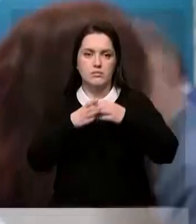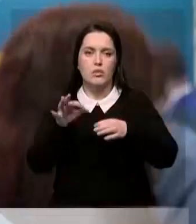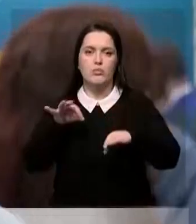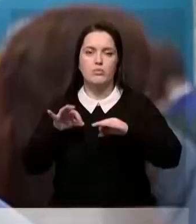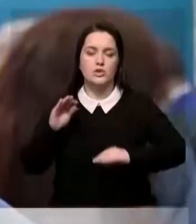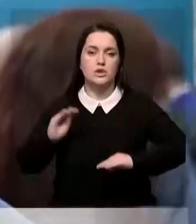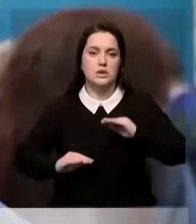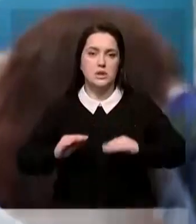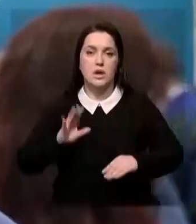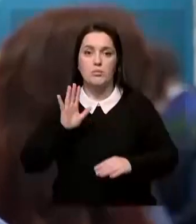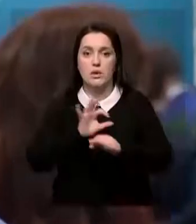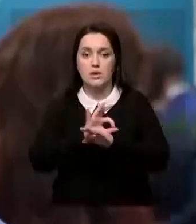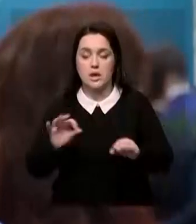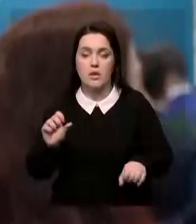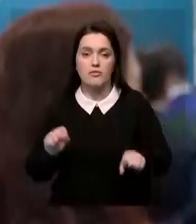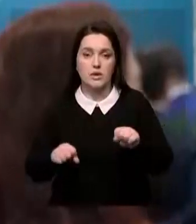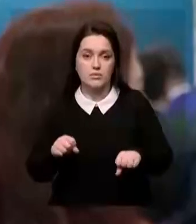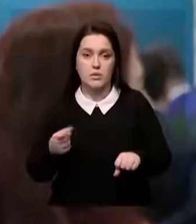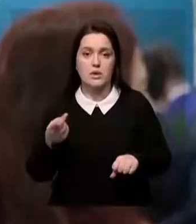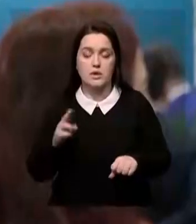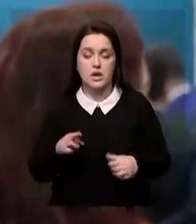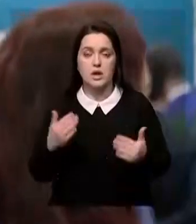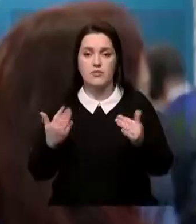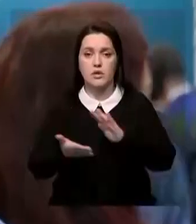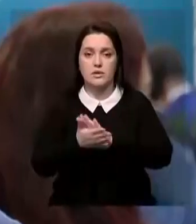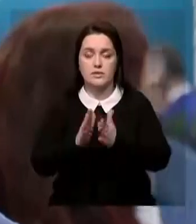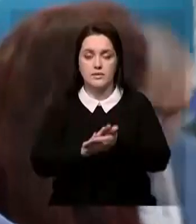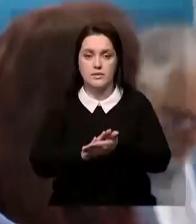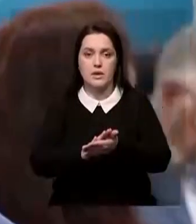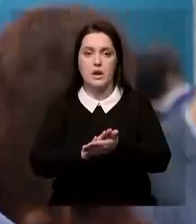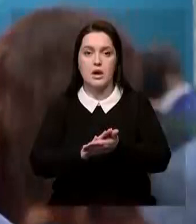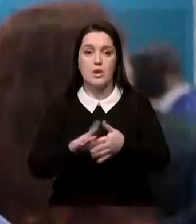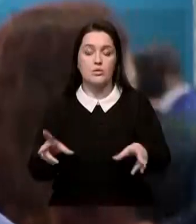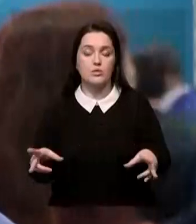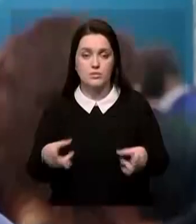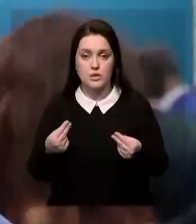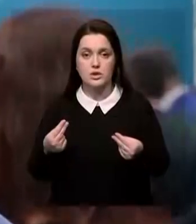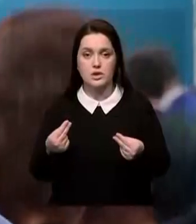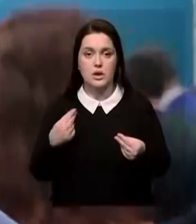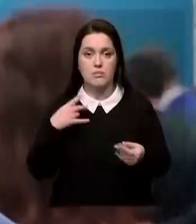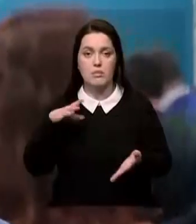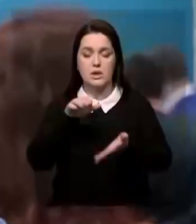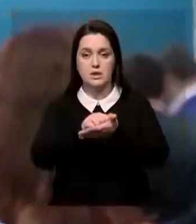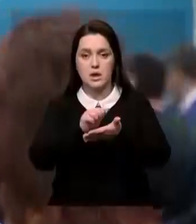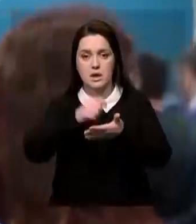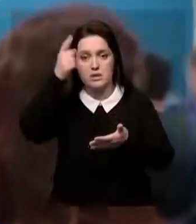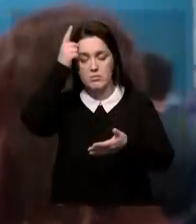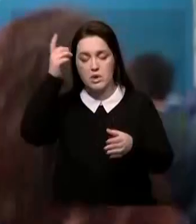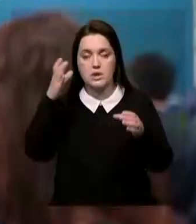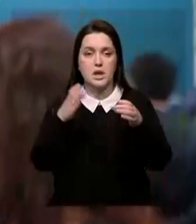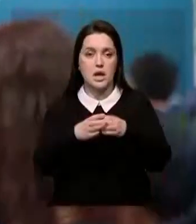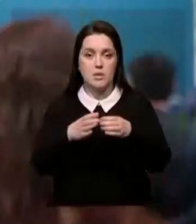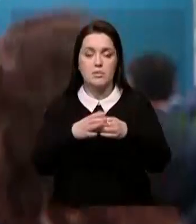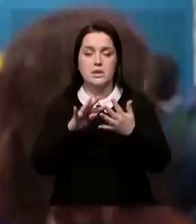машиностроения. Это станет отличной возможностью для продвижения сегодняшних договоренностей. Наиболее успешными сферами, в которых задействованы немецкие компании,